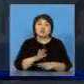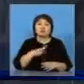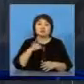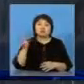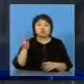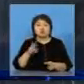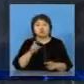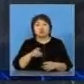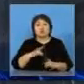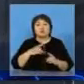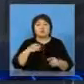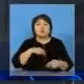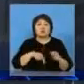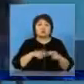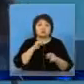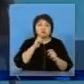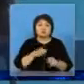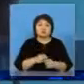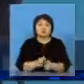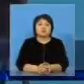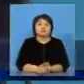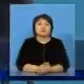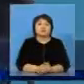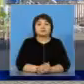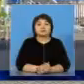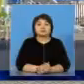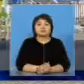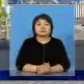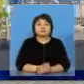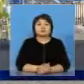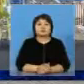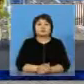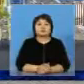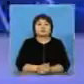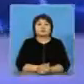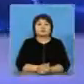келушілерге мерекелік көңіл күй сыйлады. Ерлан Мұхан, Азамат Сауханов, Ақтөбе телеарнасы.